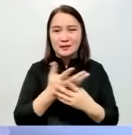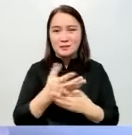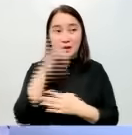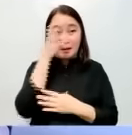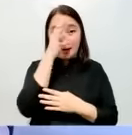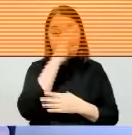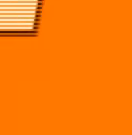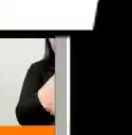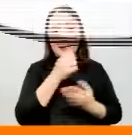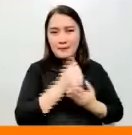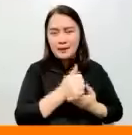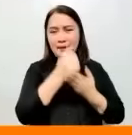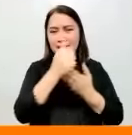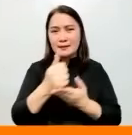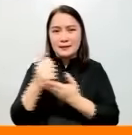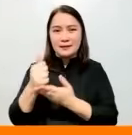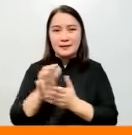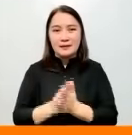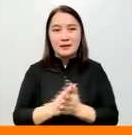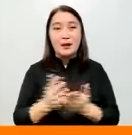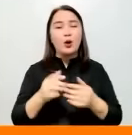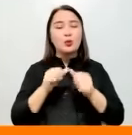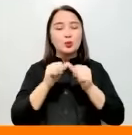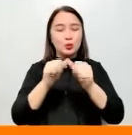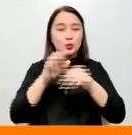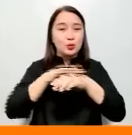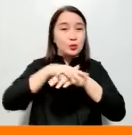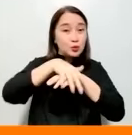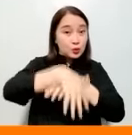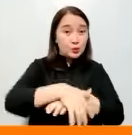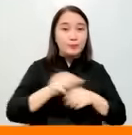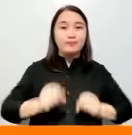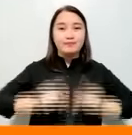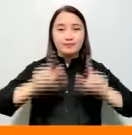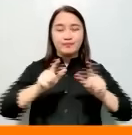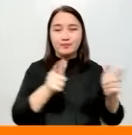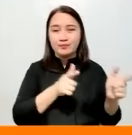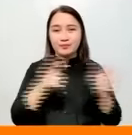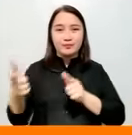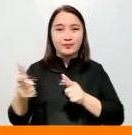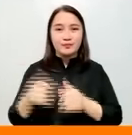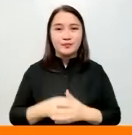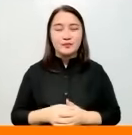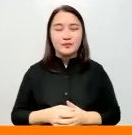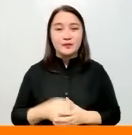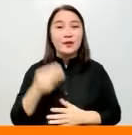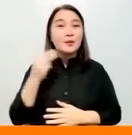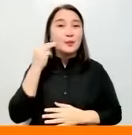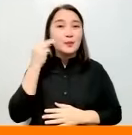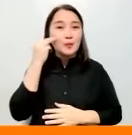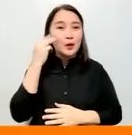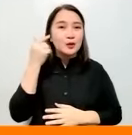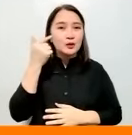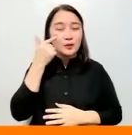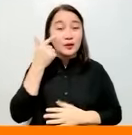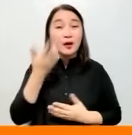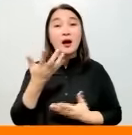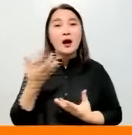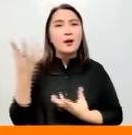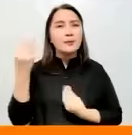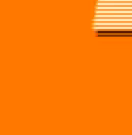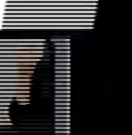ng lupa. At live mula sa Maco, Davao de Oro, nasa frontline ang balitang yan si Mon Gualvez. Mon, kumusta ang sitwasyon